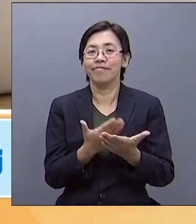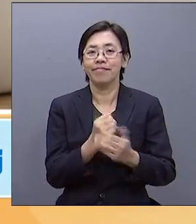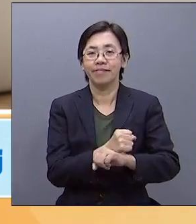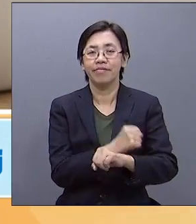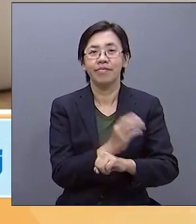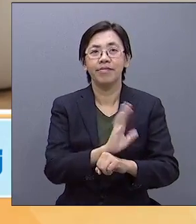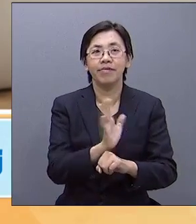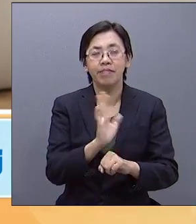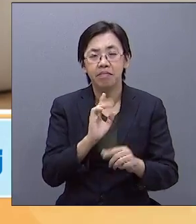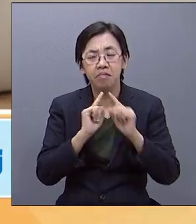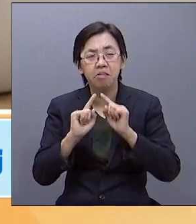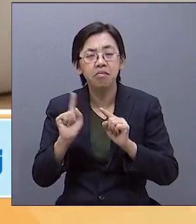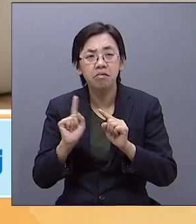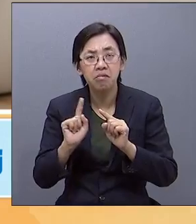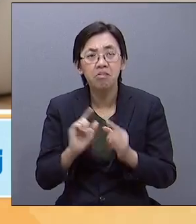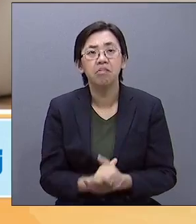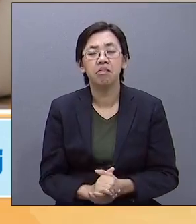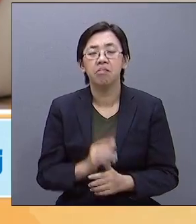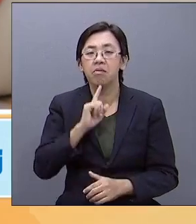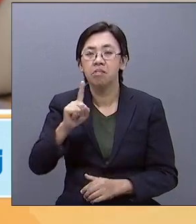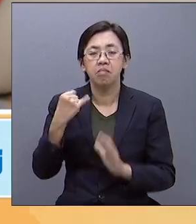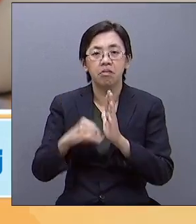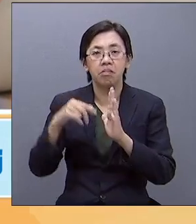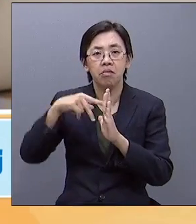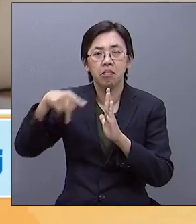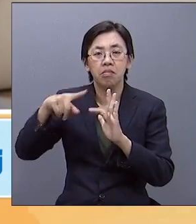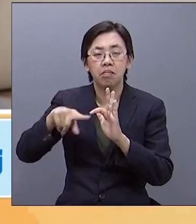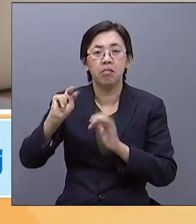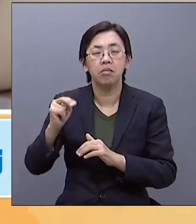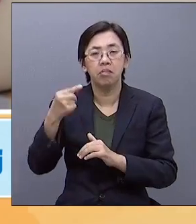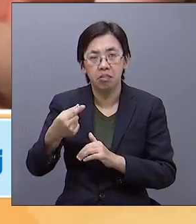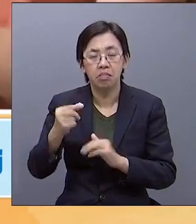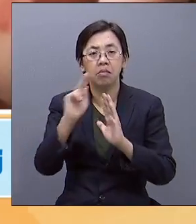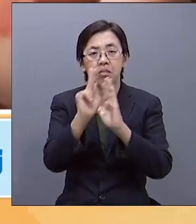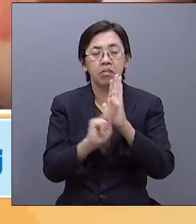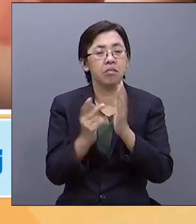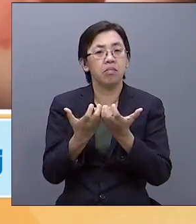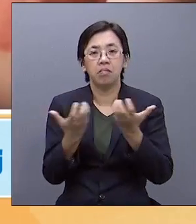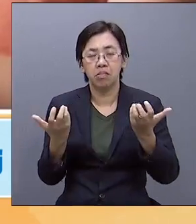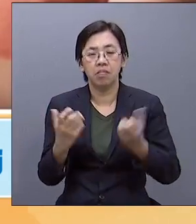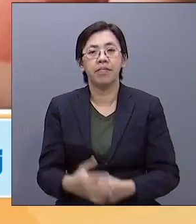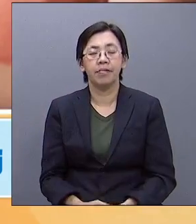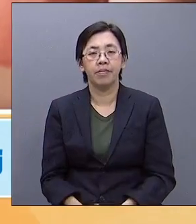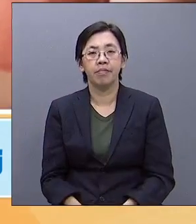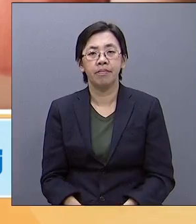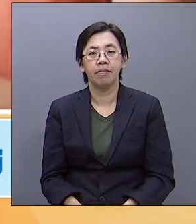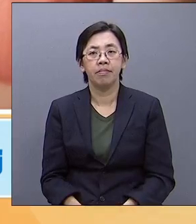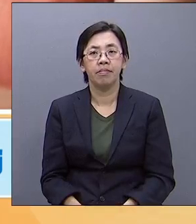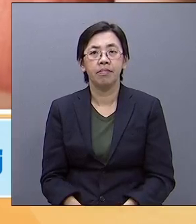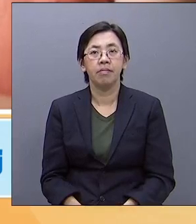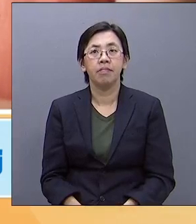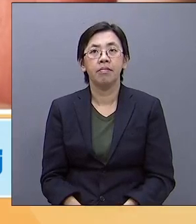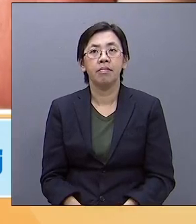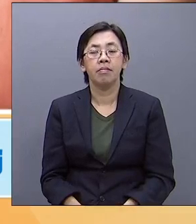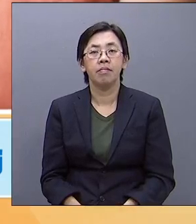ครับเป็นเรื่องเกี่ยวกับเป็นทางแพ่งไปซึ่งใช้เคารพกฎหมายกันนะครับ ครับแต่ว่าก็อาจจะต้อง